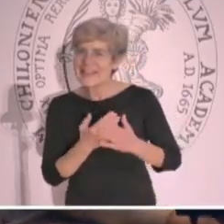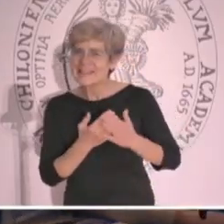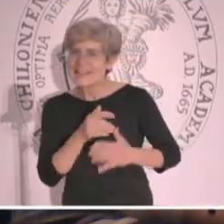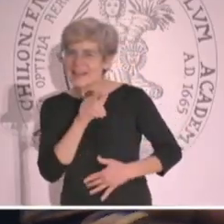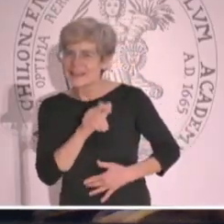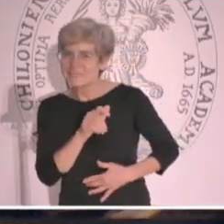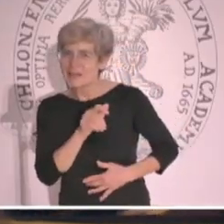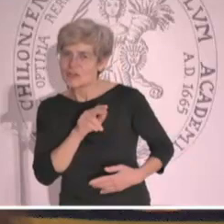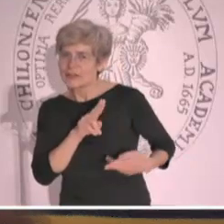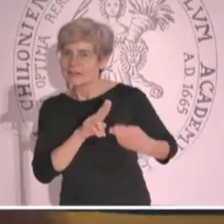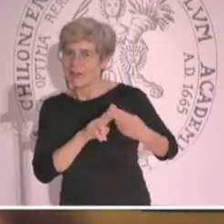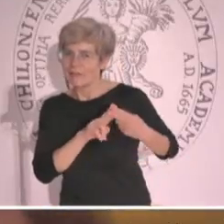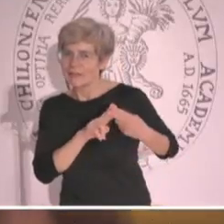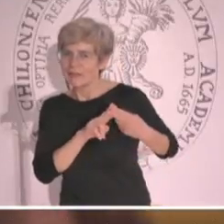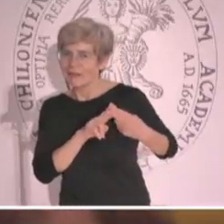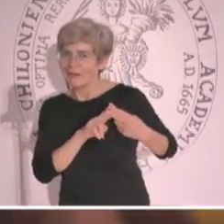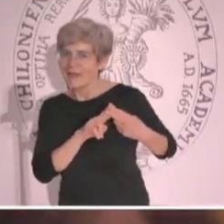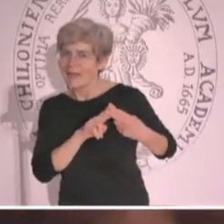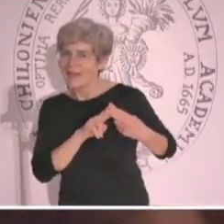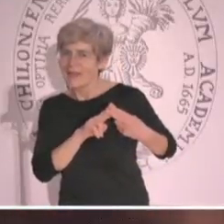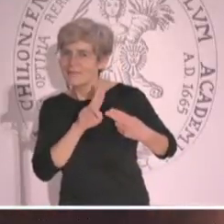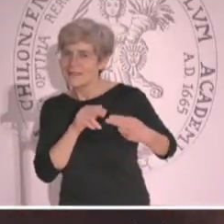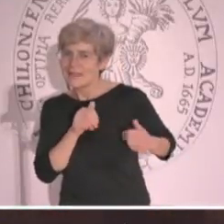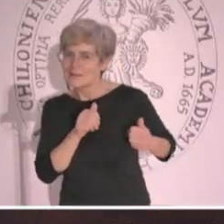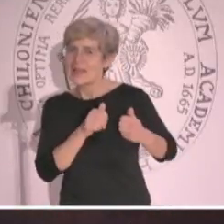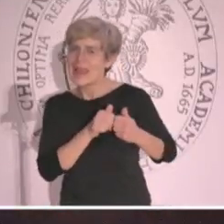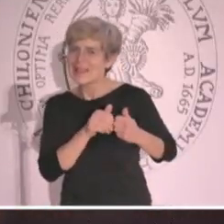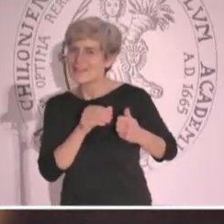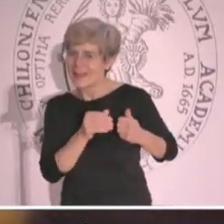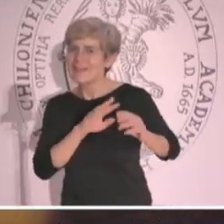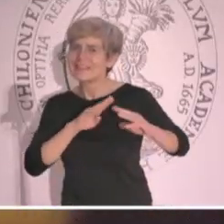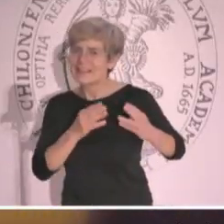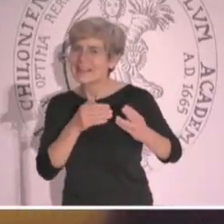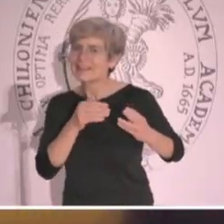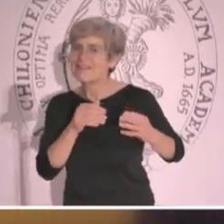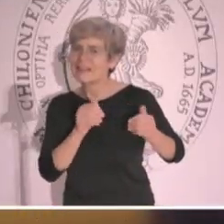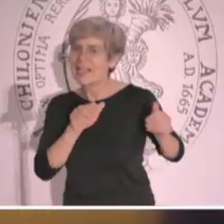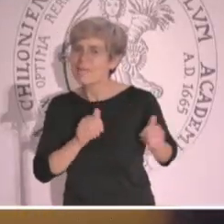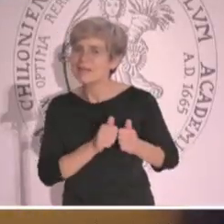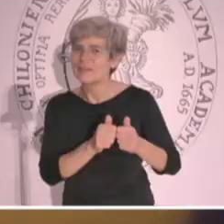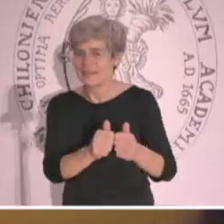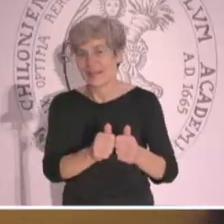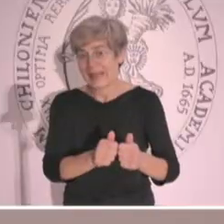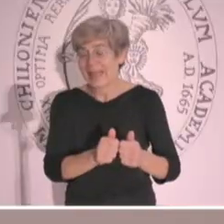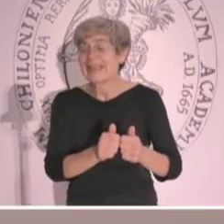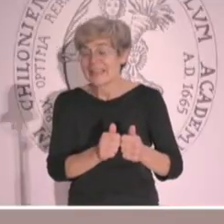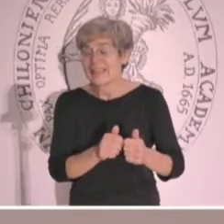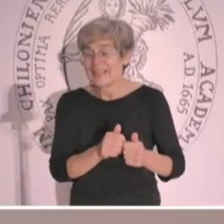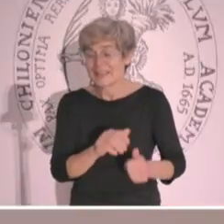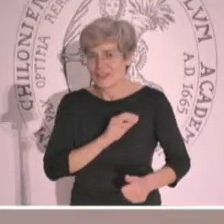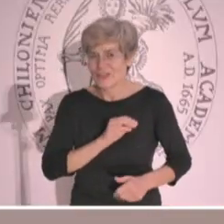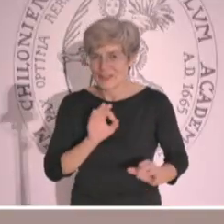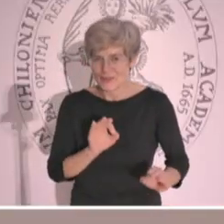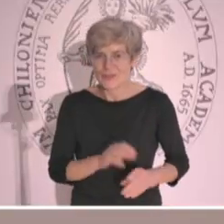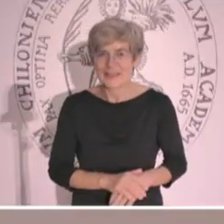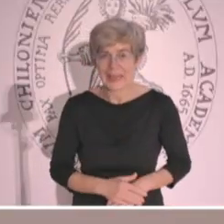weitere Leben gestalten wollen, die ist gar nicht so gering. Und ich als Oberbürgermeister freue mich natürlich, und auch davon gibt es